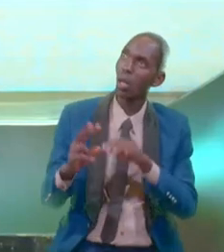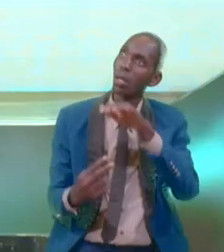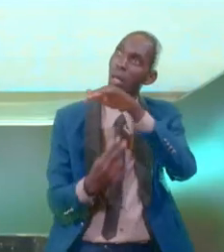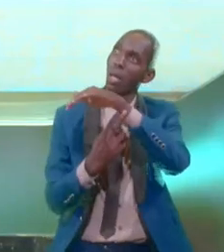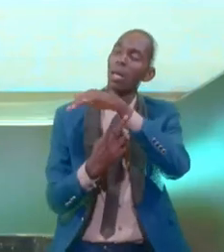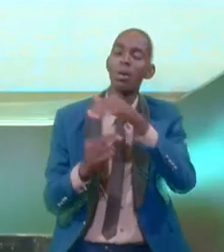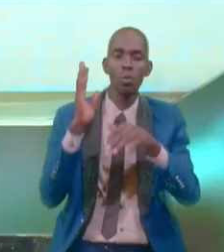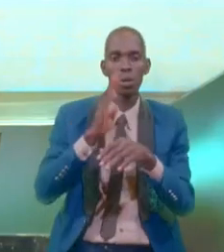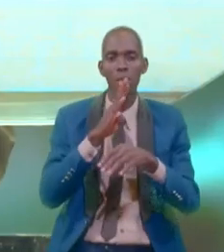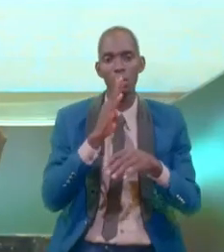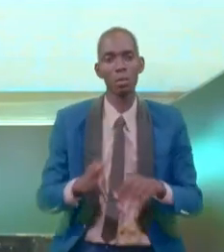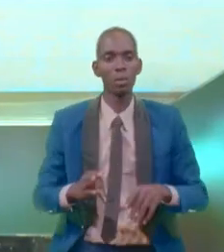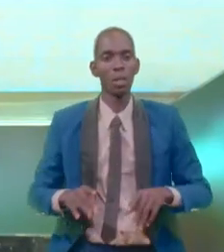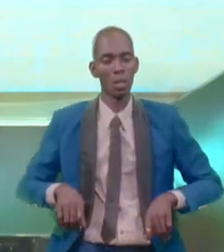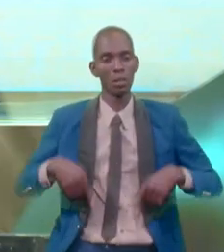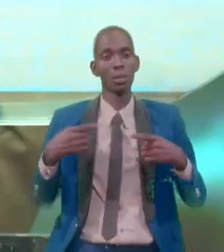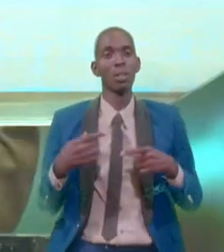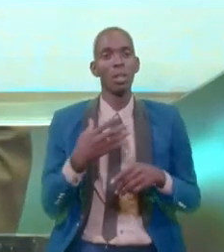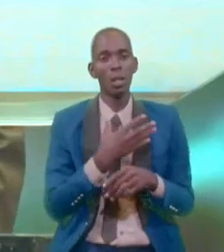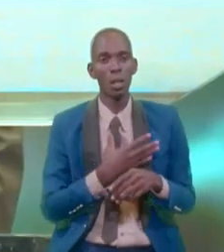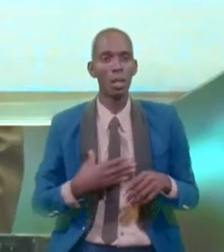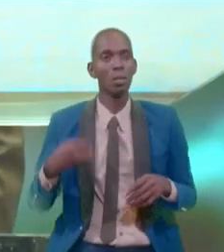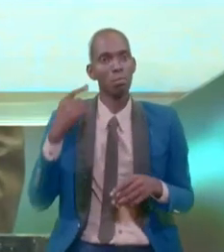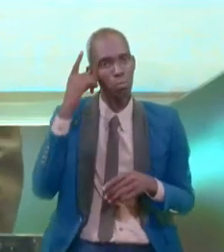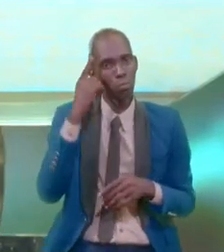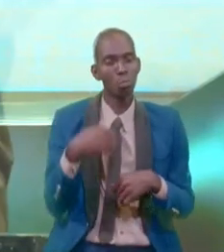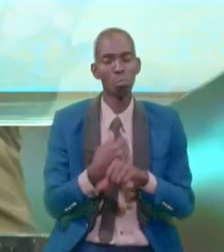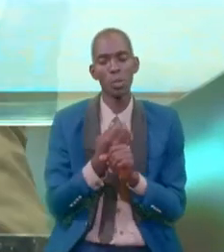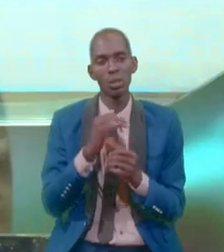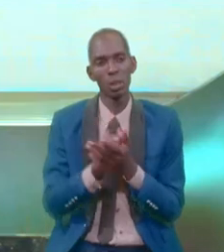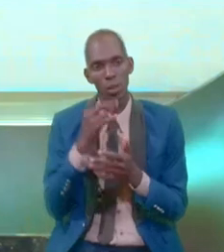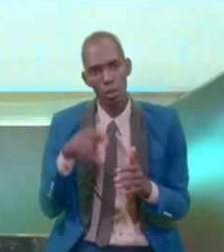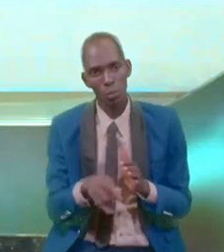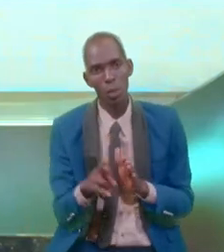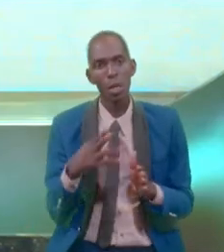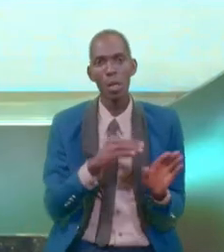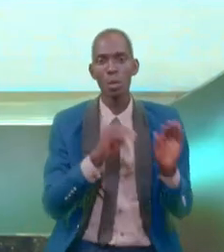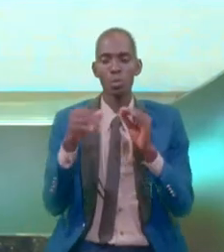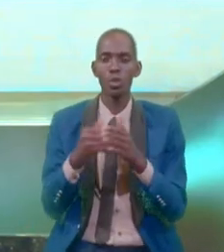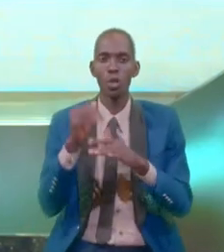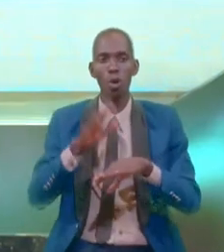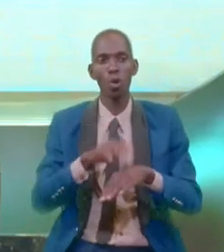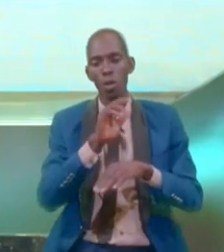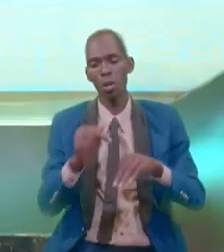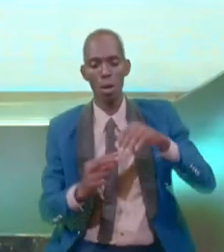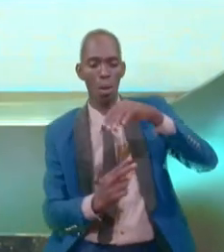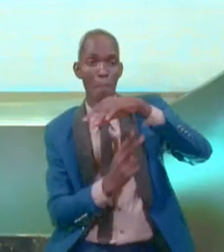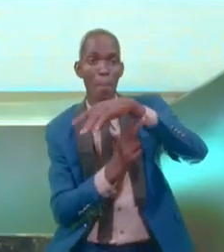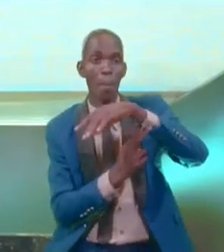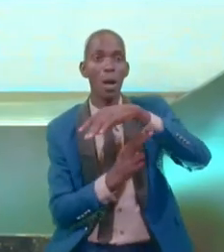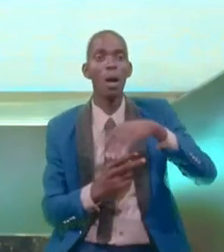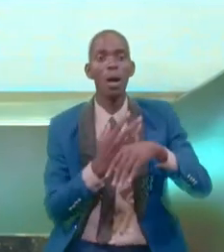serpent d'airain. Il le plaça sur une perche et quiconque avait été